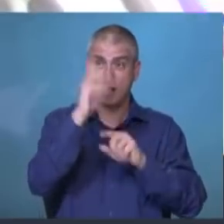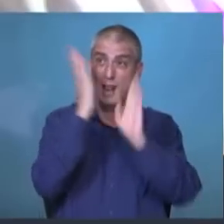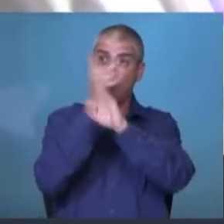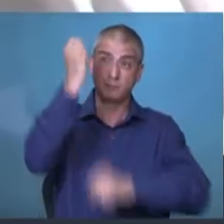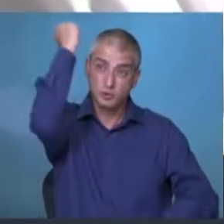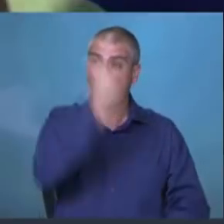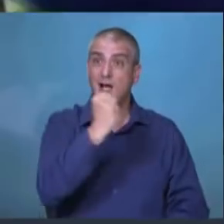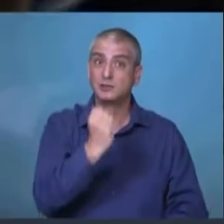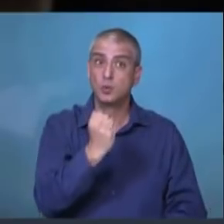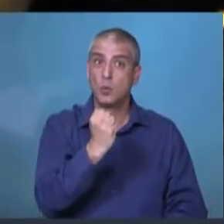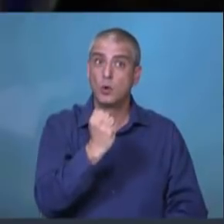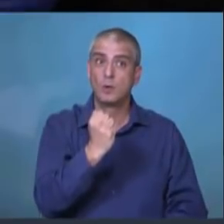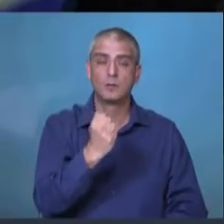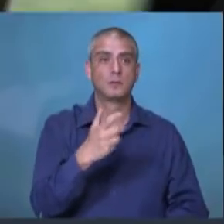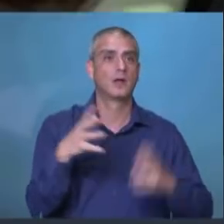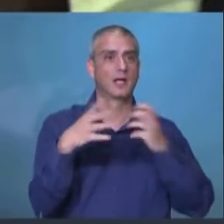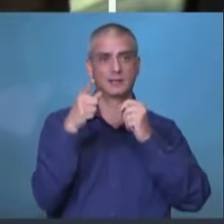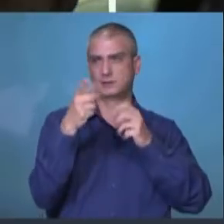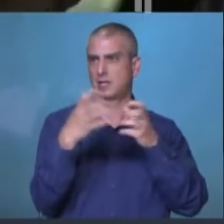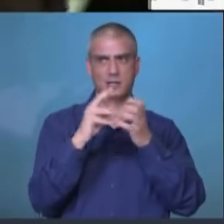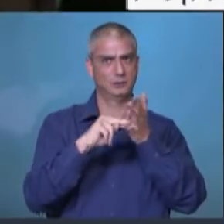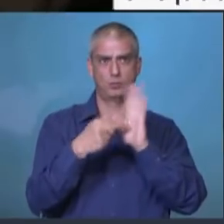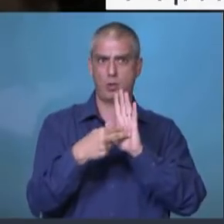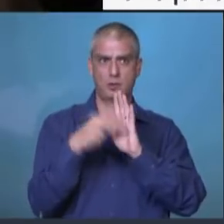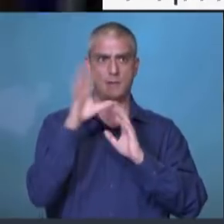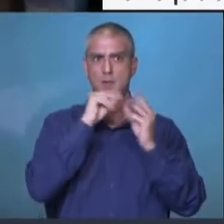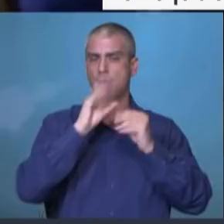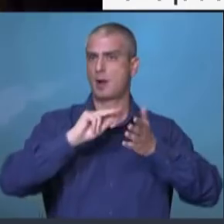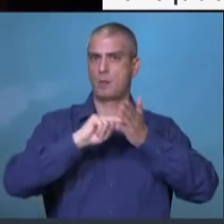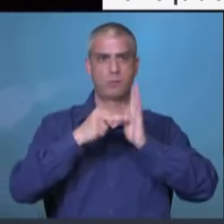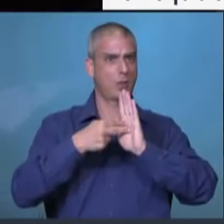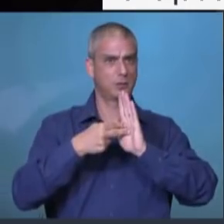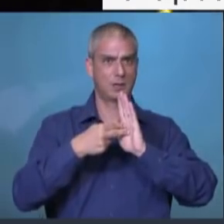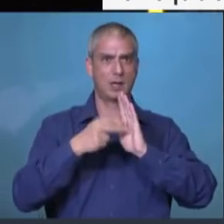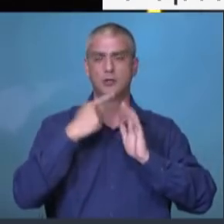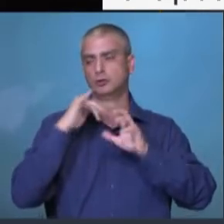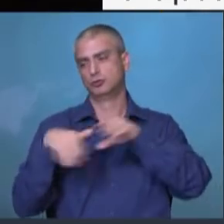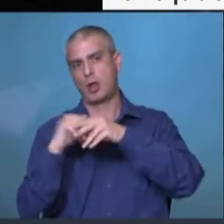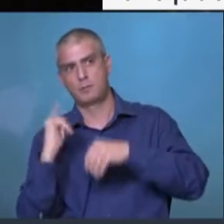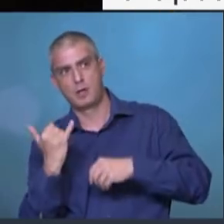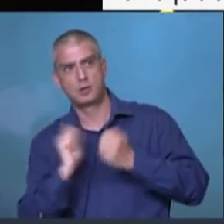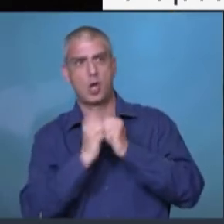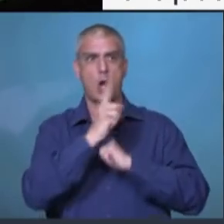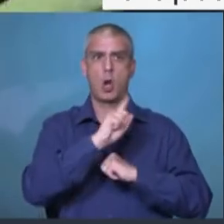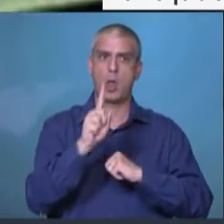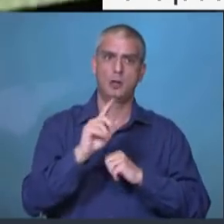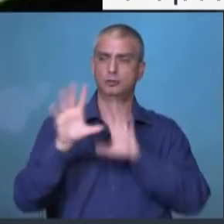למחבלים שרצחו? הכנס הזה הוא כנס פוליטי. הם מדברים על פוליטיקה, על כן שלום, לא שלום, כן שטחים, לא שטחים.